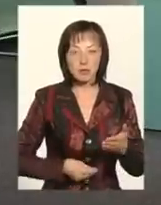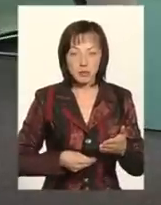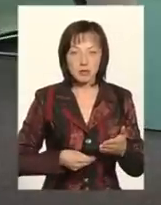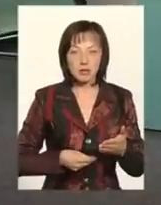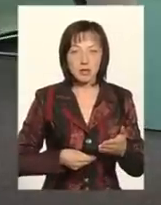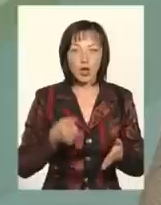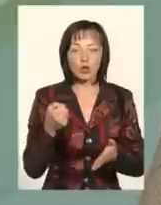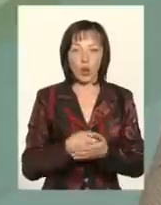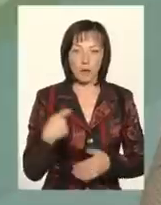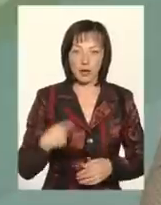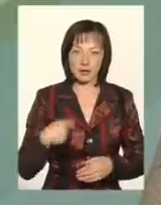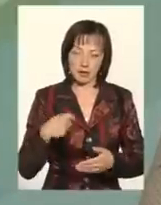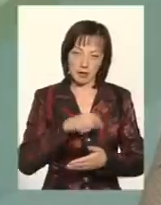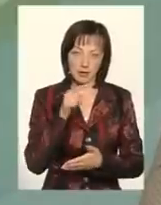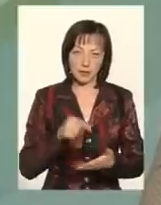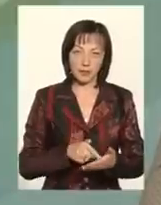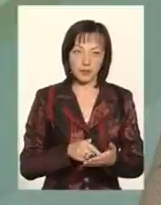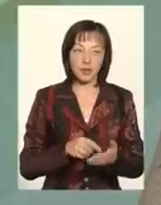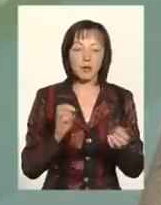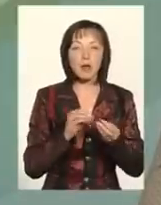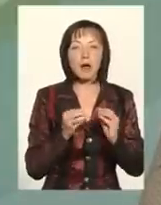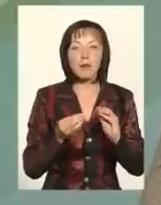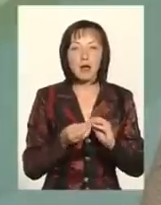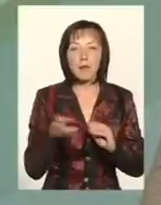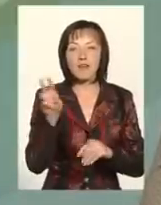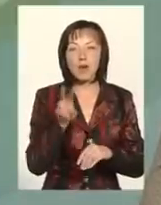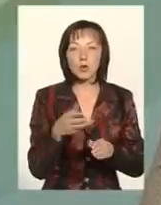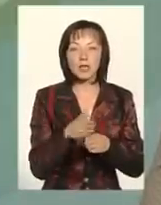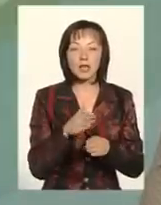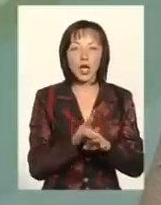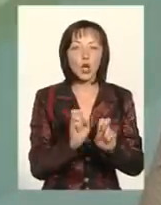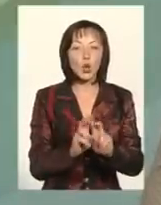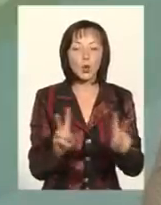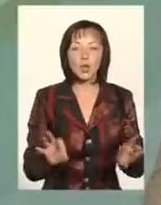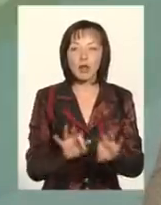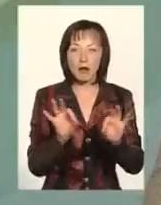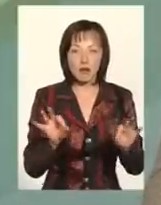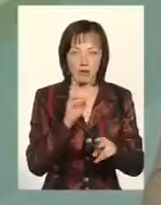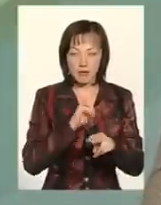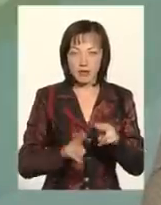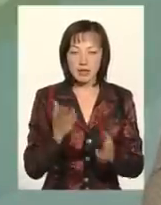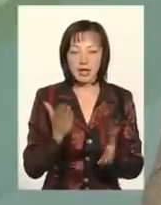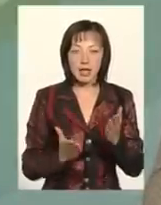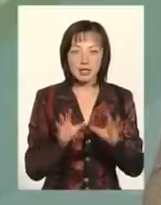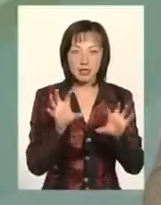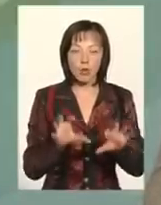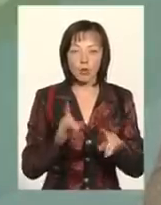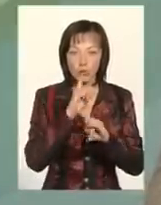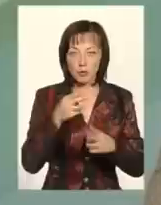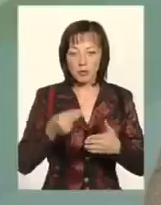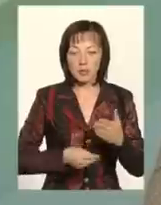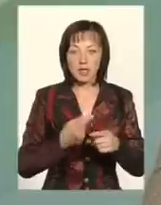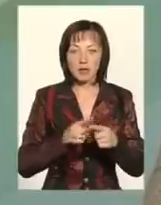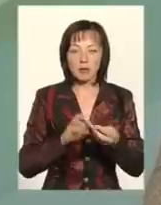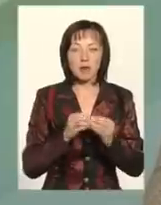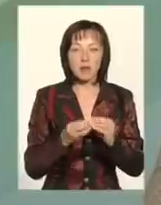безпосередньо вже до президент смотрите проблема валютных кредитов она никуда не девается то есть если закон не будет подписан эта проблема